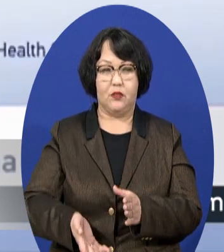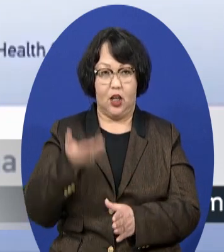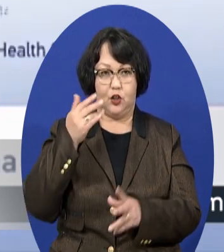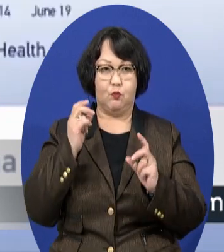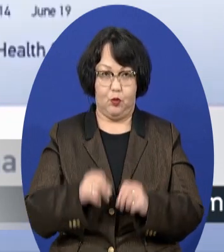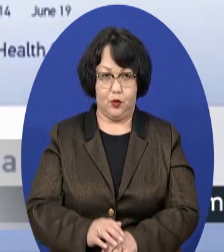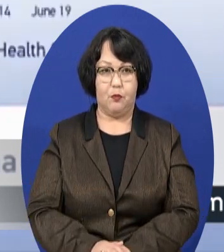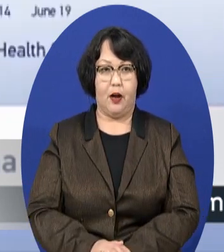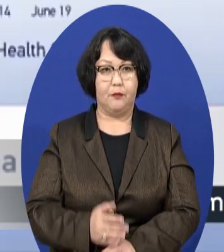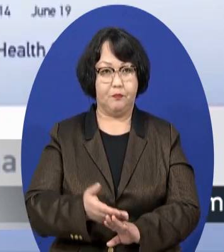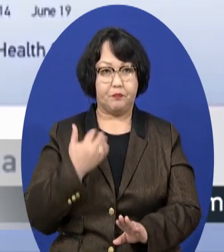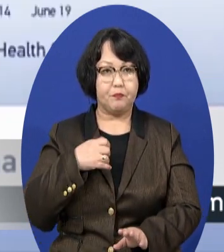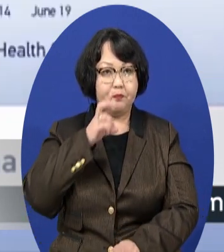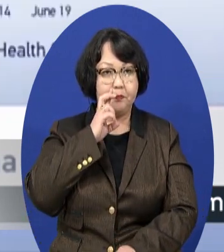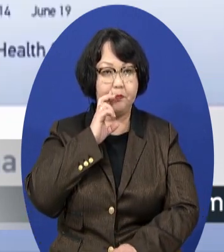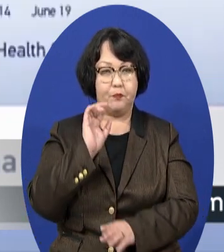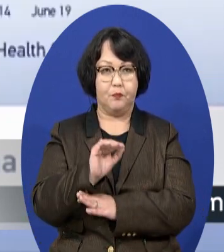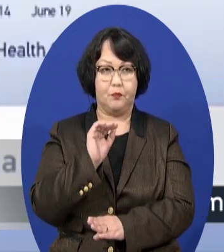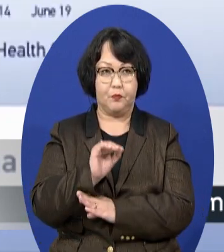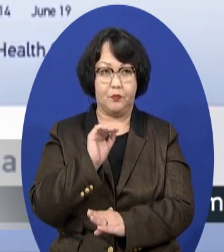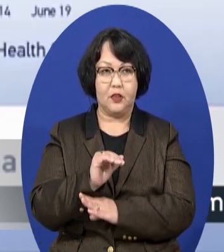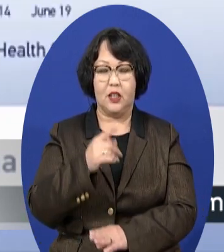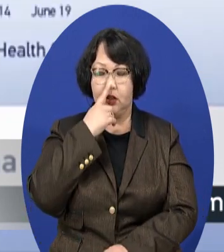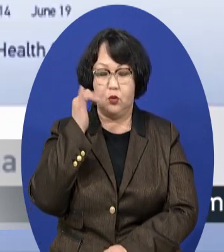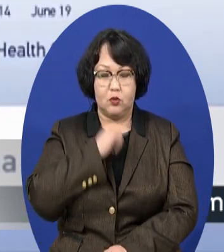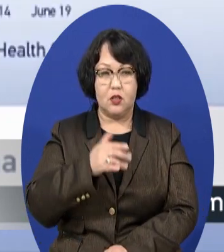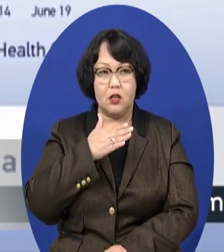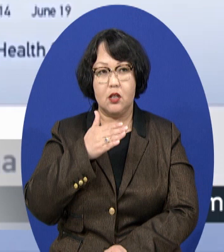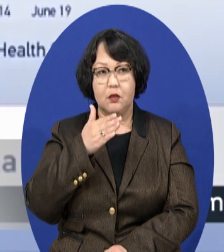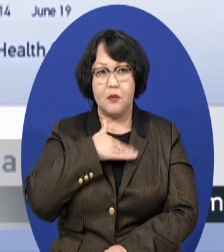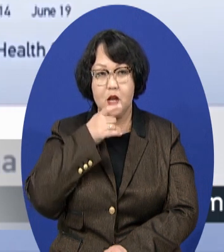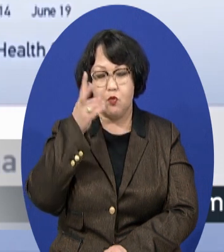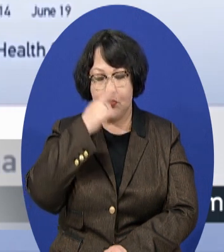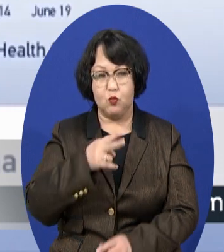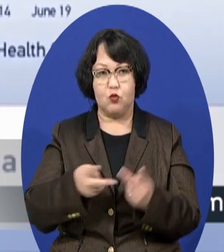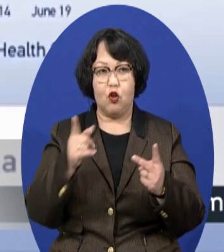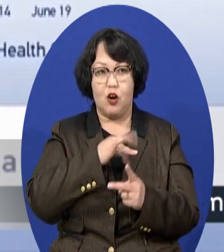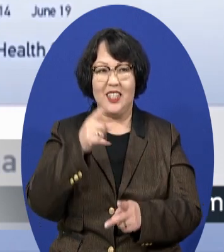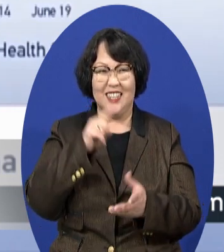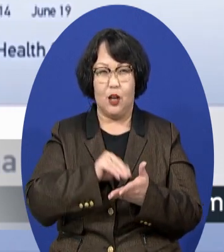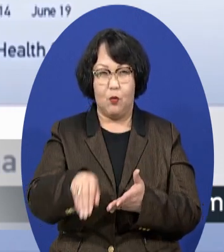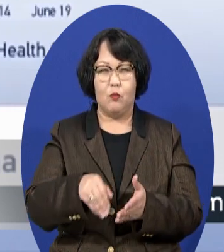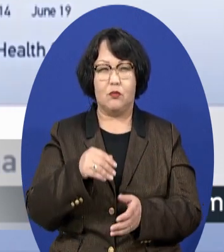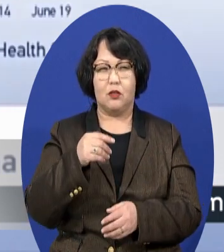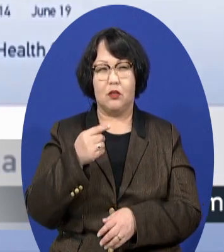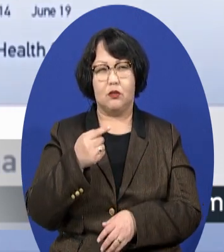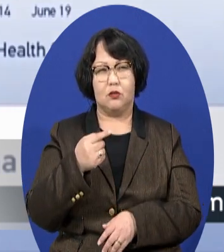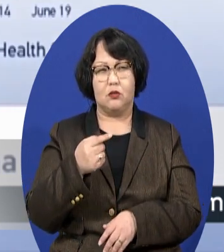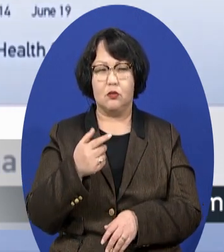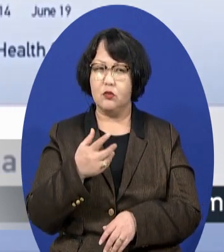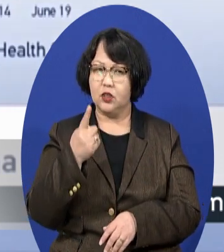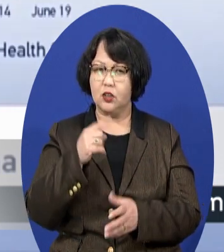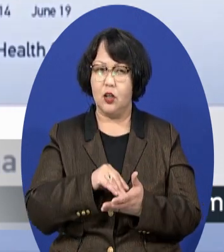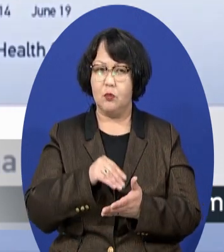маа. Өнгөрсөн бям гарагт хятадын үндэсний эрүүл мэндийн хороо 1 тэрбум 10 сая 489 мянган тун